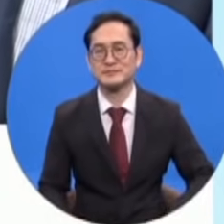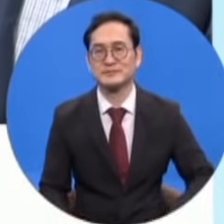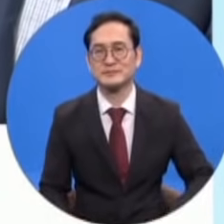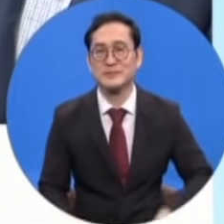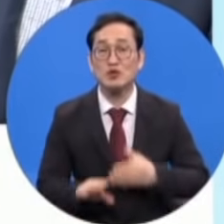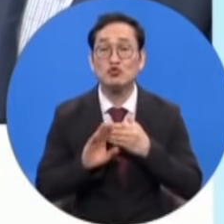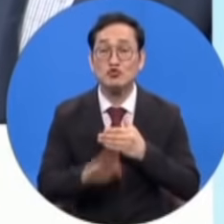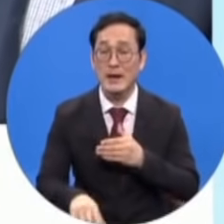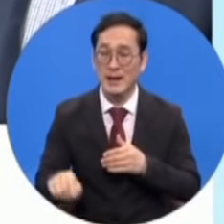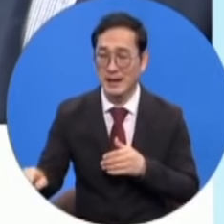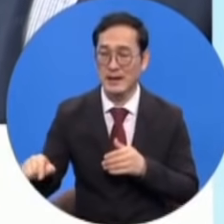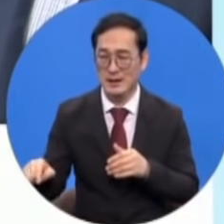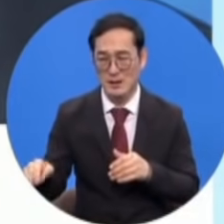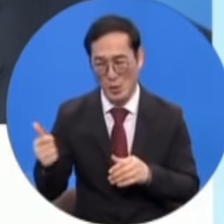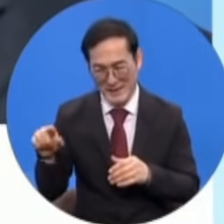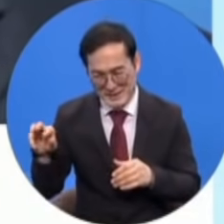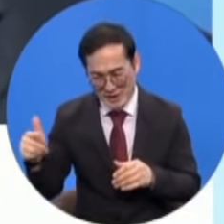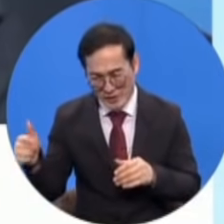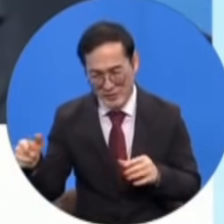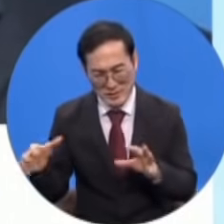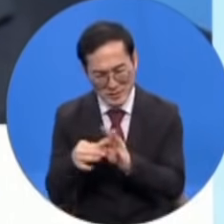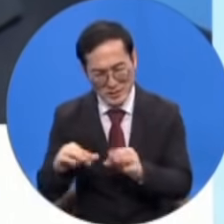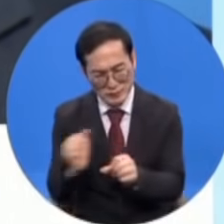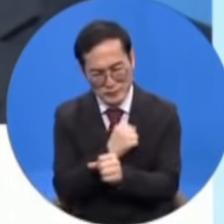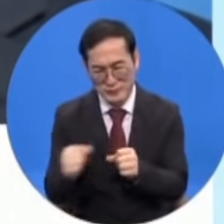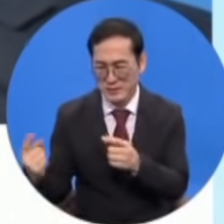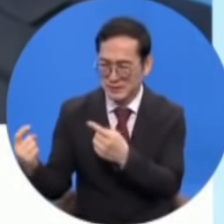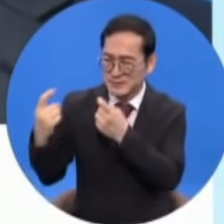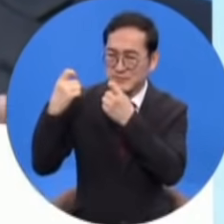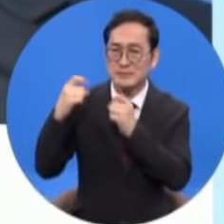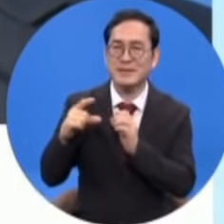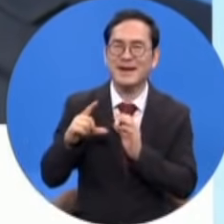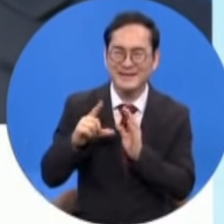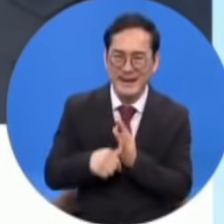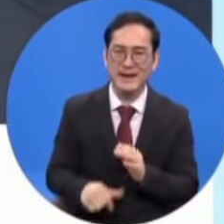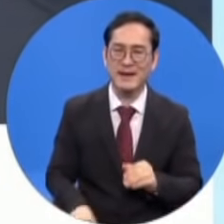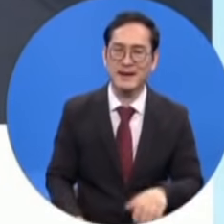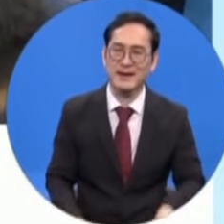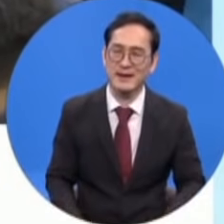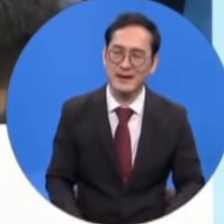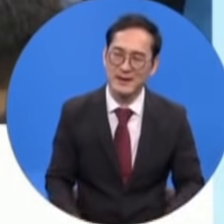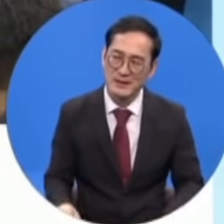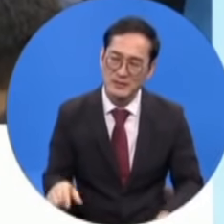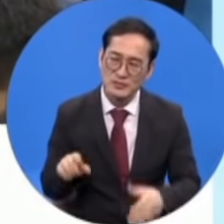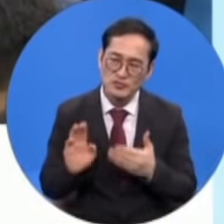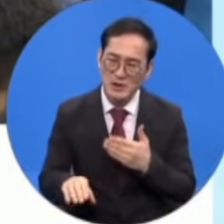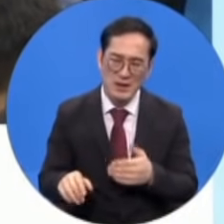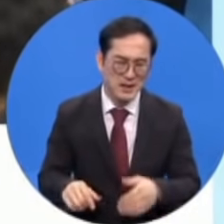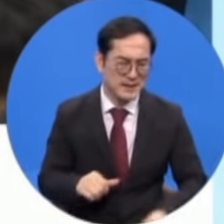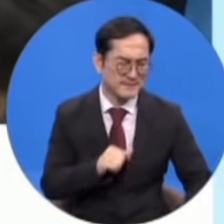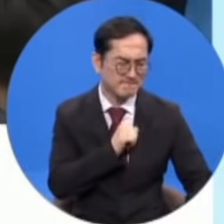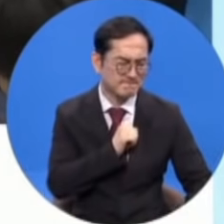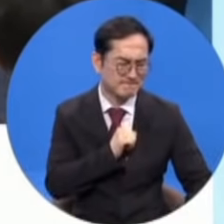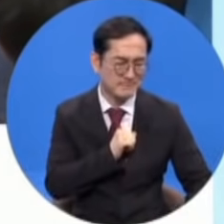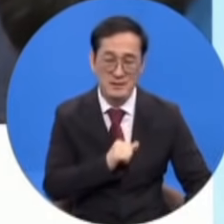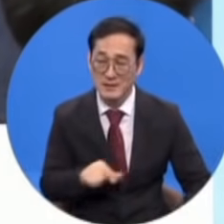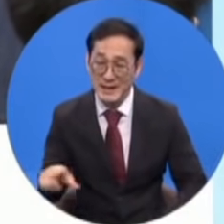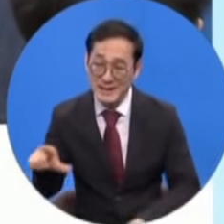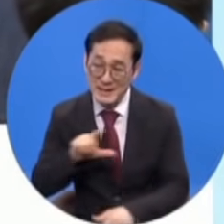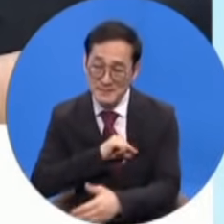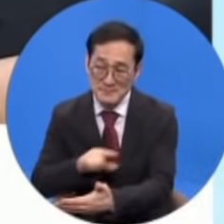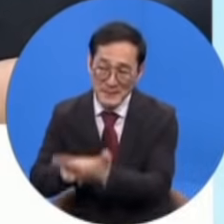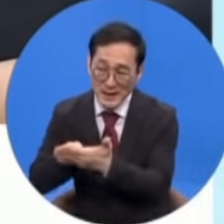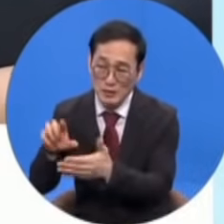공개 계속 했지 않습니까 그리고 나서 이제 국민의 힘 관련된 분들이 이어 이 인사들이 이름이 나오고 나니까 공격 의 반격에